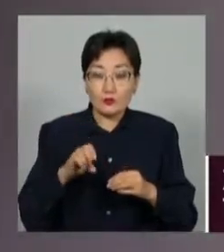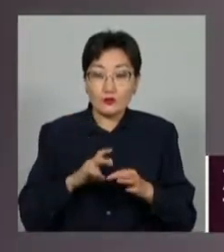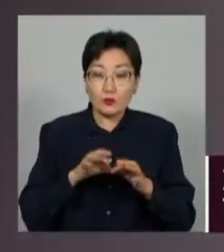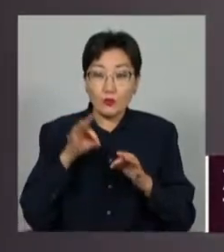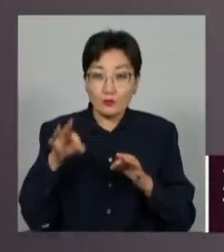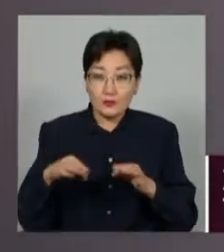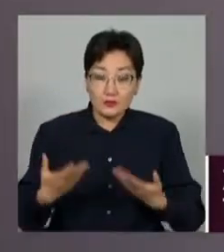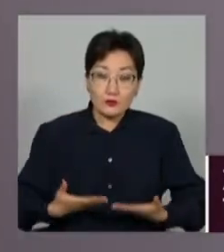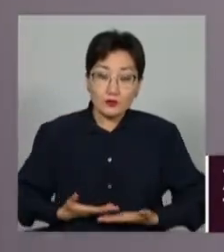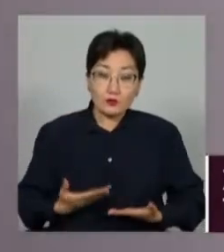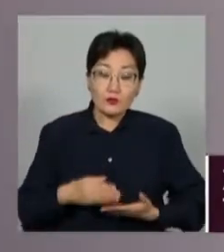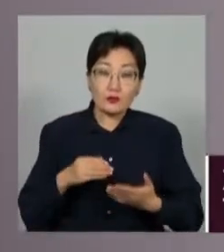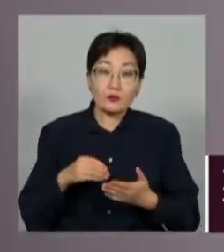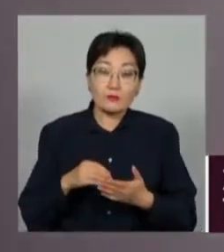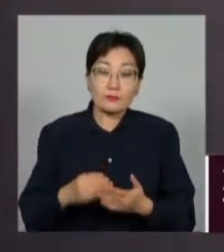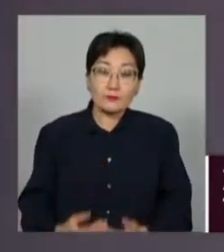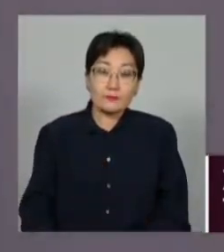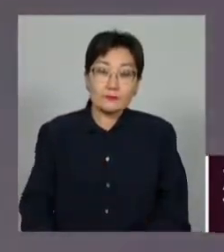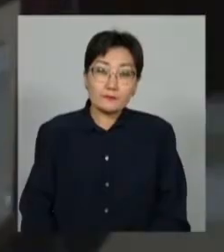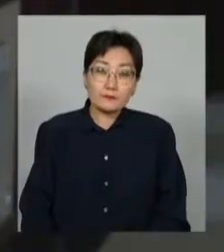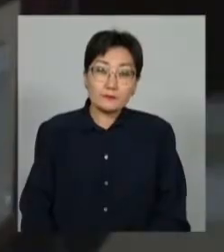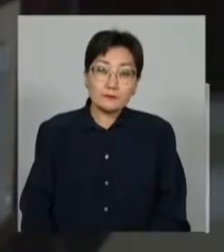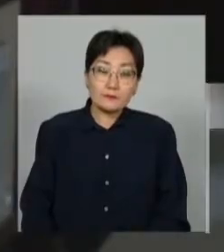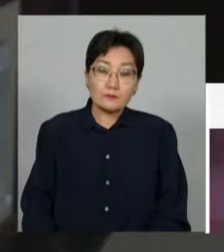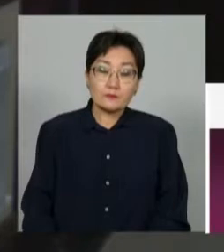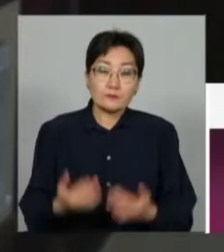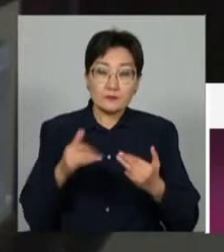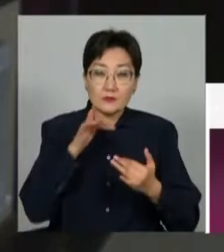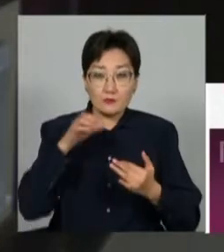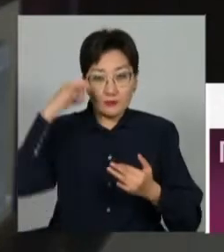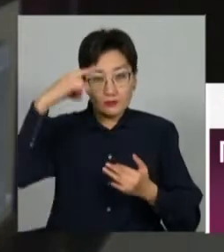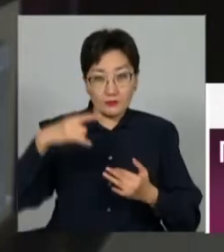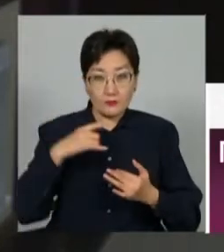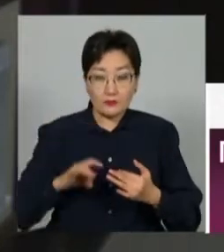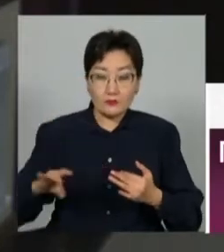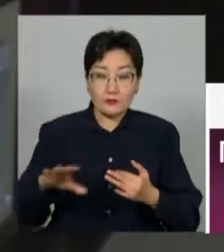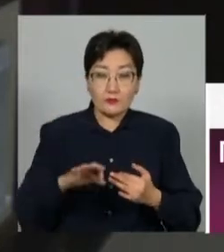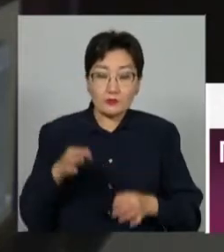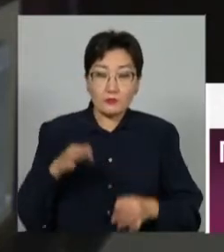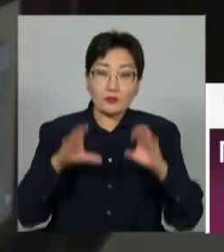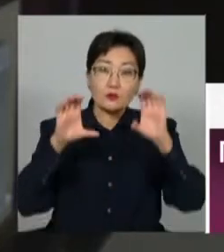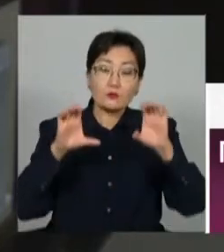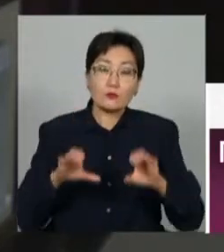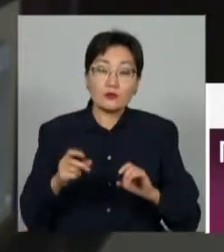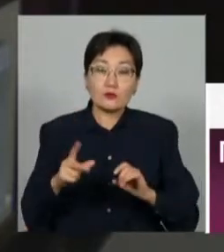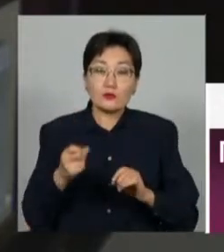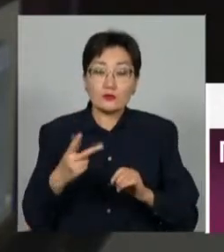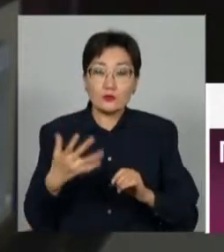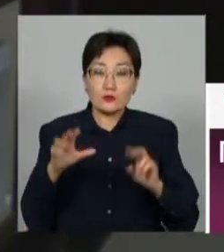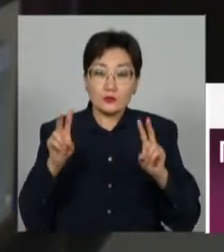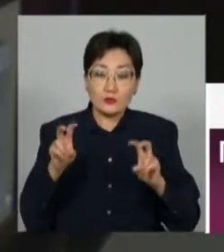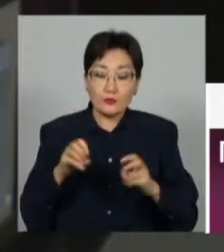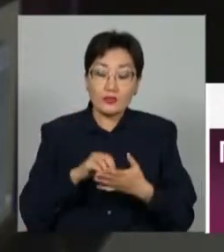облысының тұрғындары екені белгілі болды. Қазіргі таңда Қазақстан Республикасының қылмыстық кодексінің 335-ші